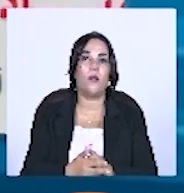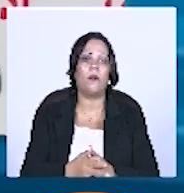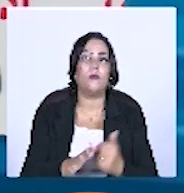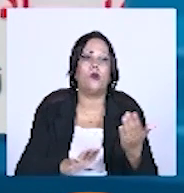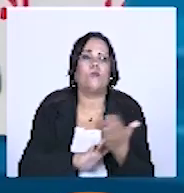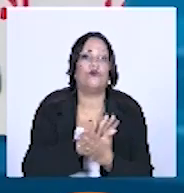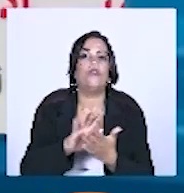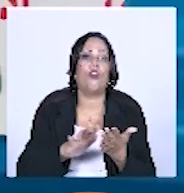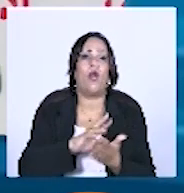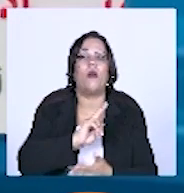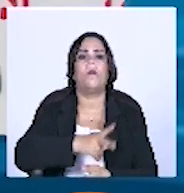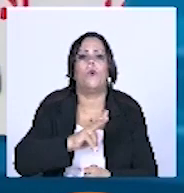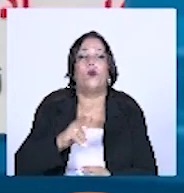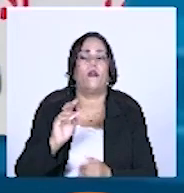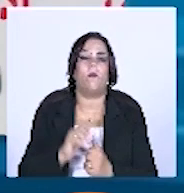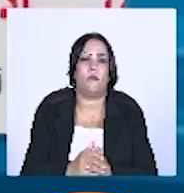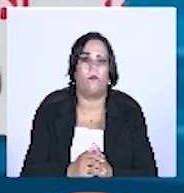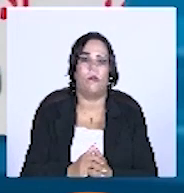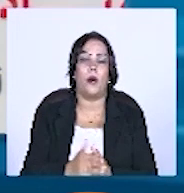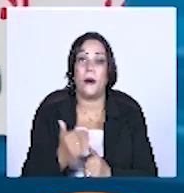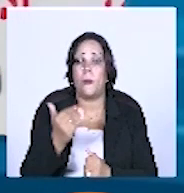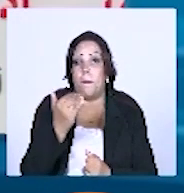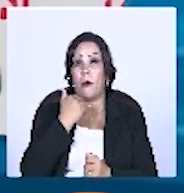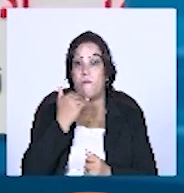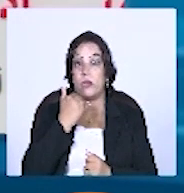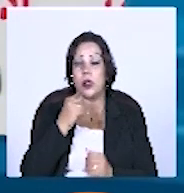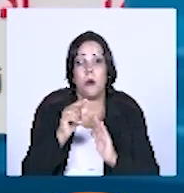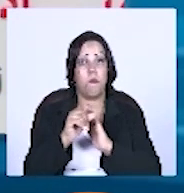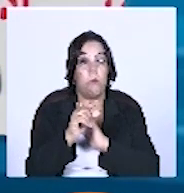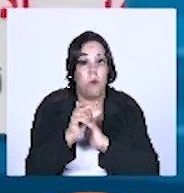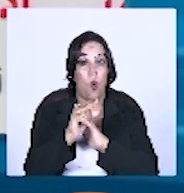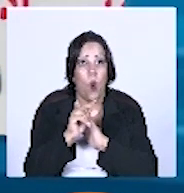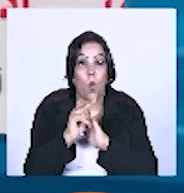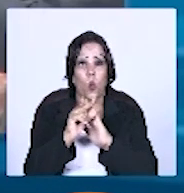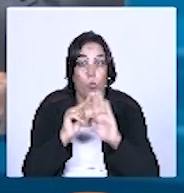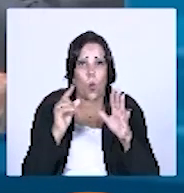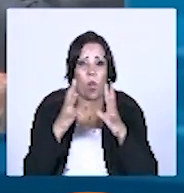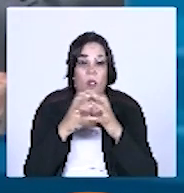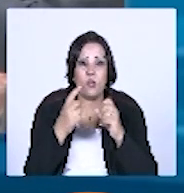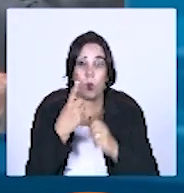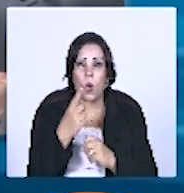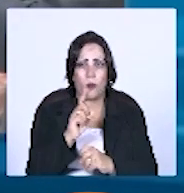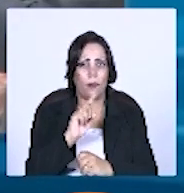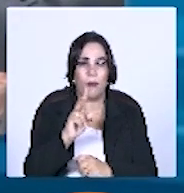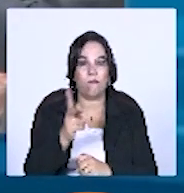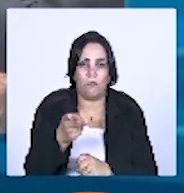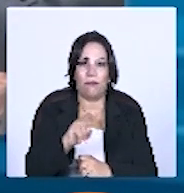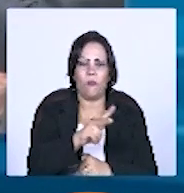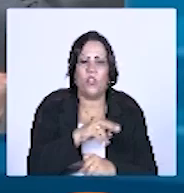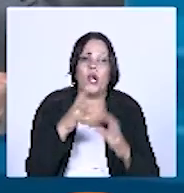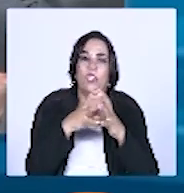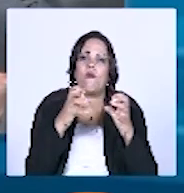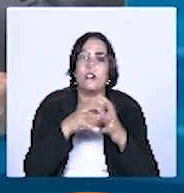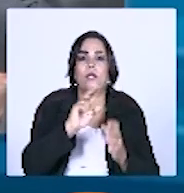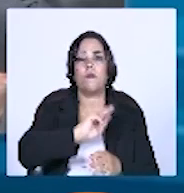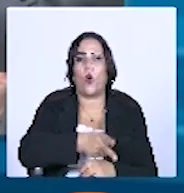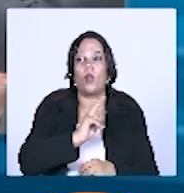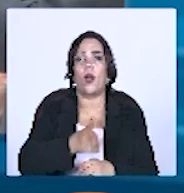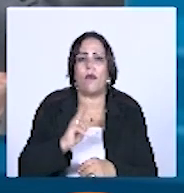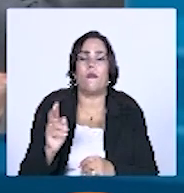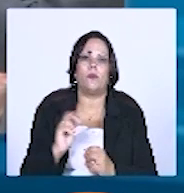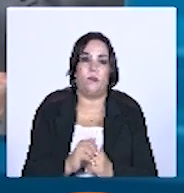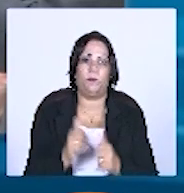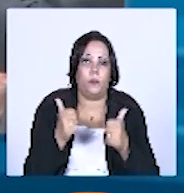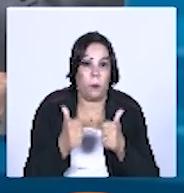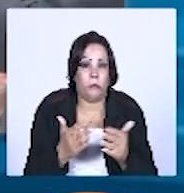مشكلات متعدده ما فيش يعني موضوع له تفسير واحد لكن في تفسيرات مختلفه